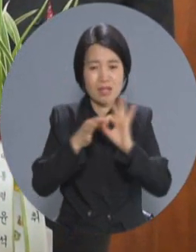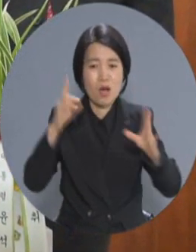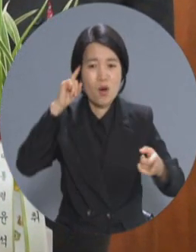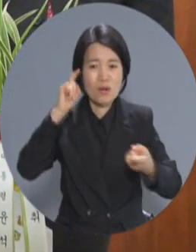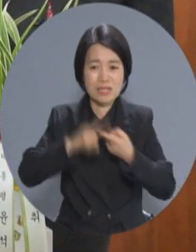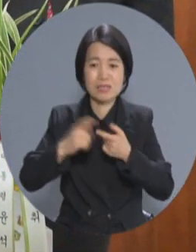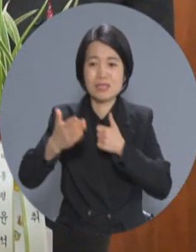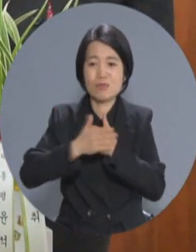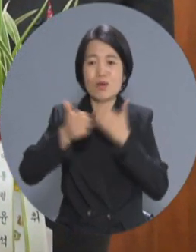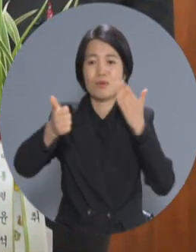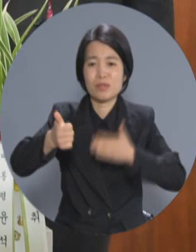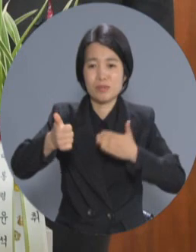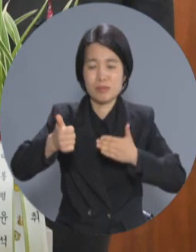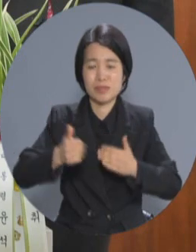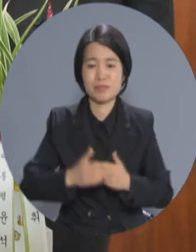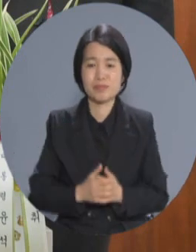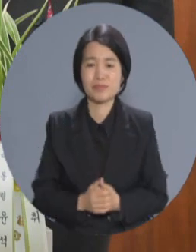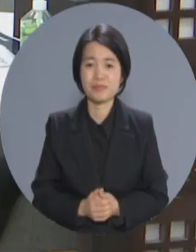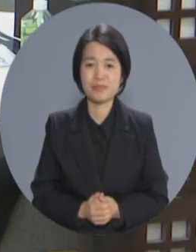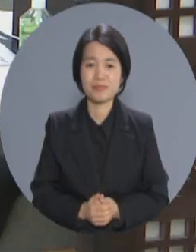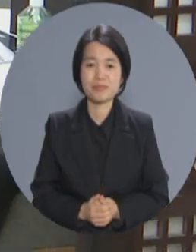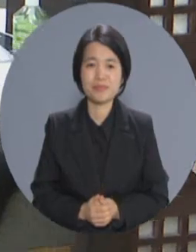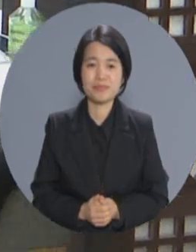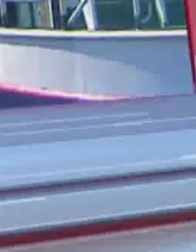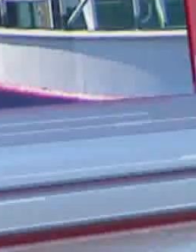관심과 지원을 요청했습니다